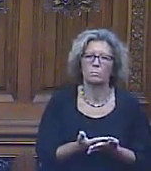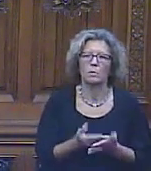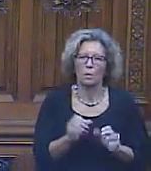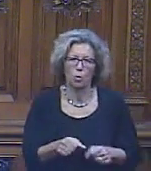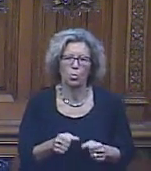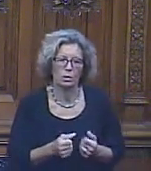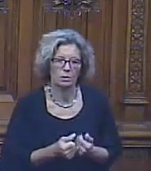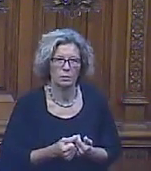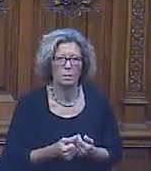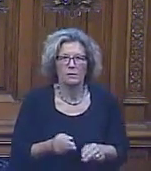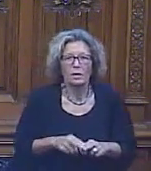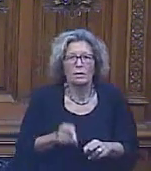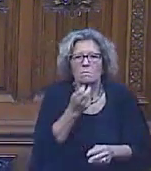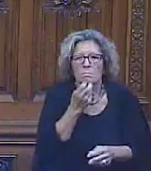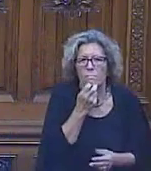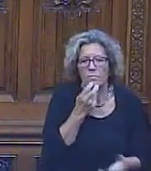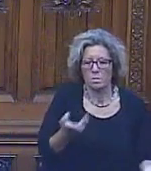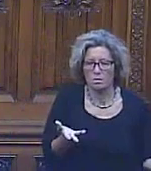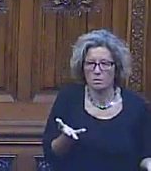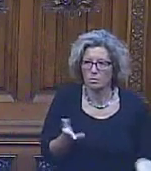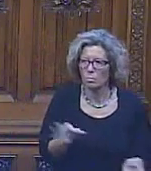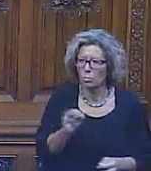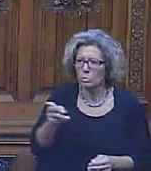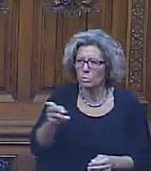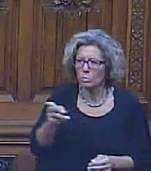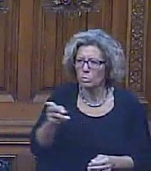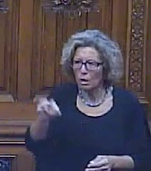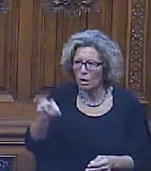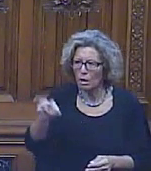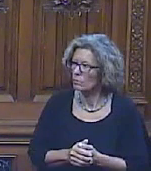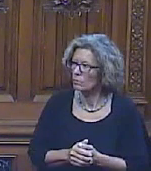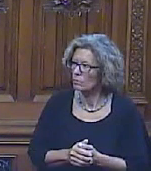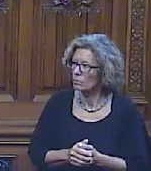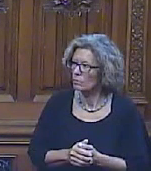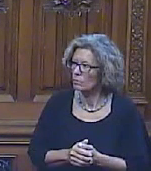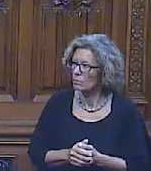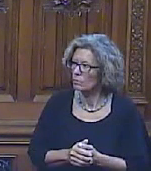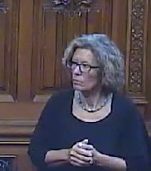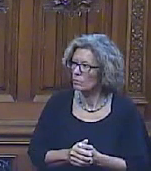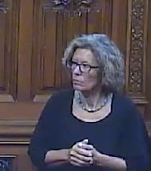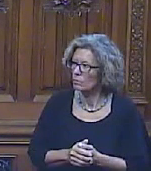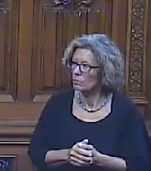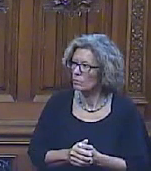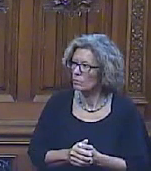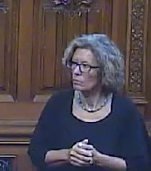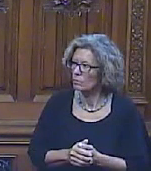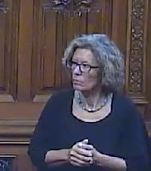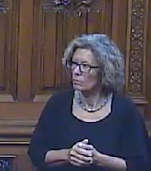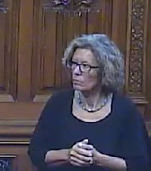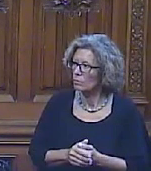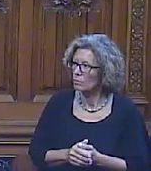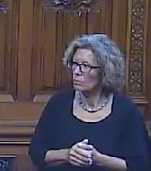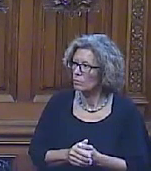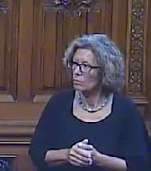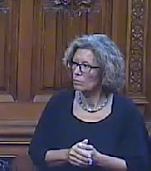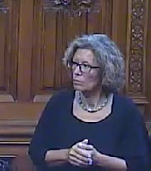Es ist also möglich, wenn man nur will, oder Herr Kollege, wenn man auch kann, vielleicht hören Sie zu, vielleicht können Sie was